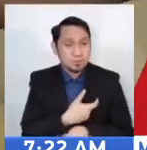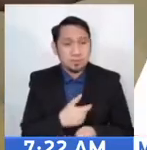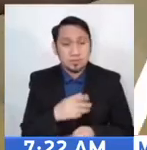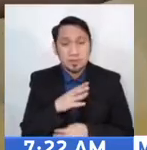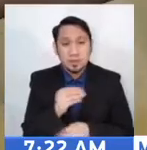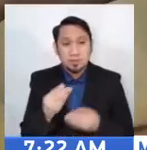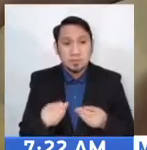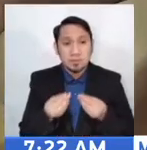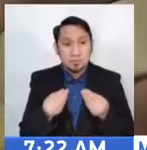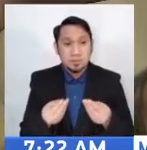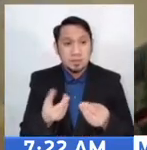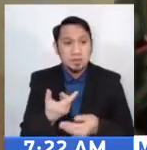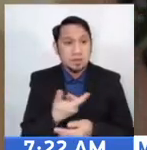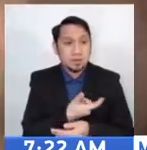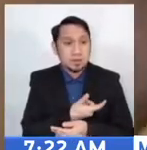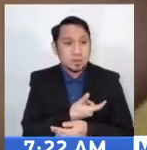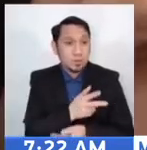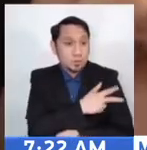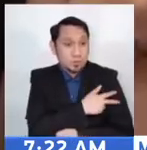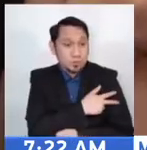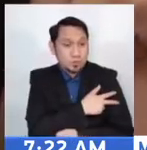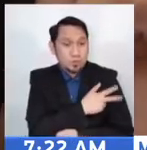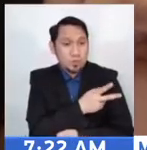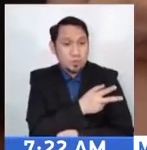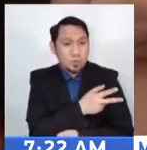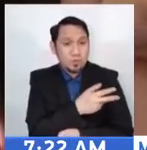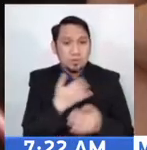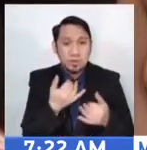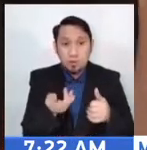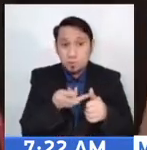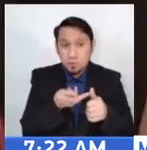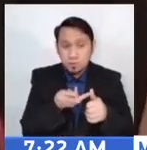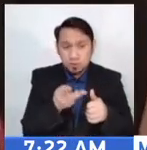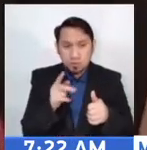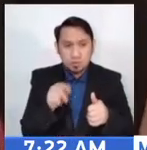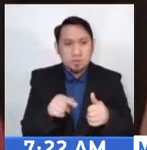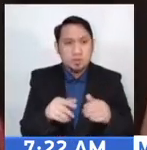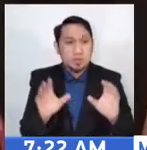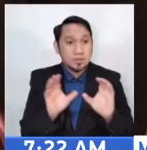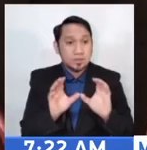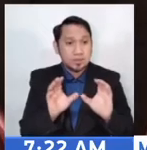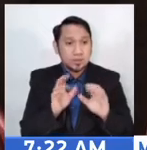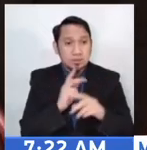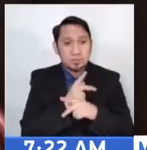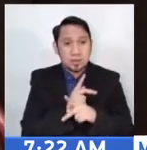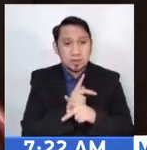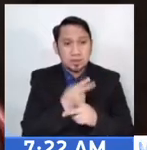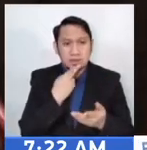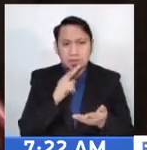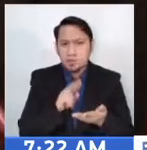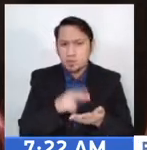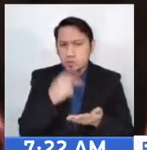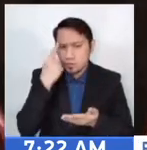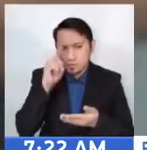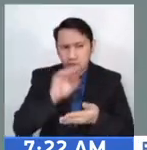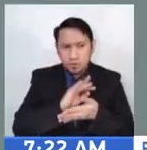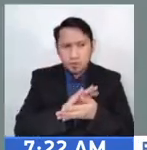booster. Dapat din daw gawing prioridad ang pagbibigay ng certificate sa product registration para sa COVID